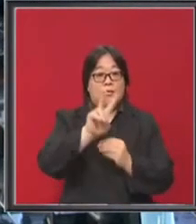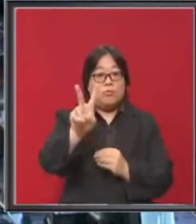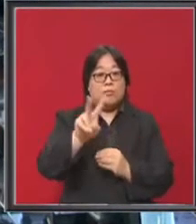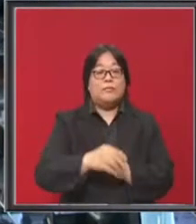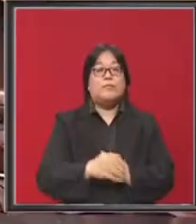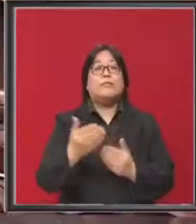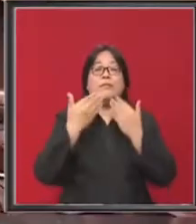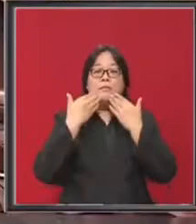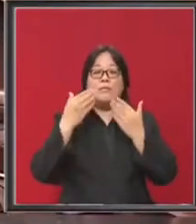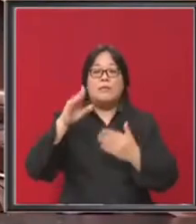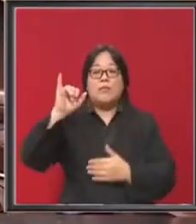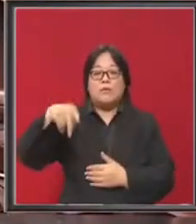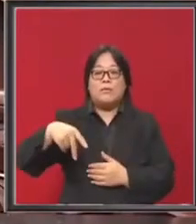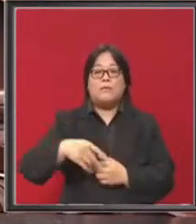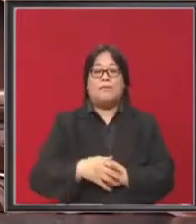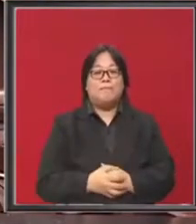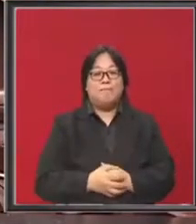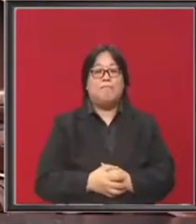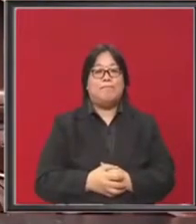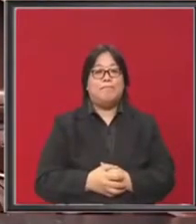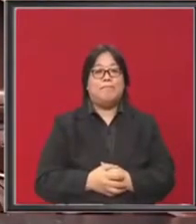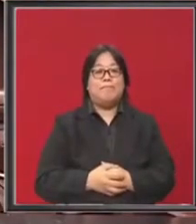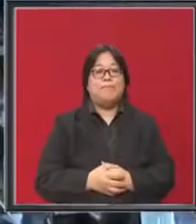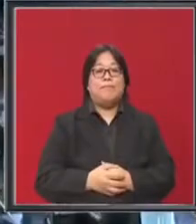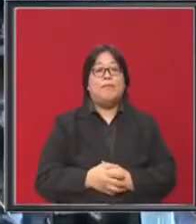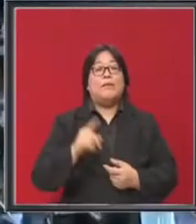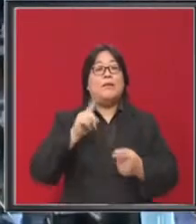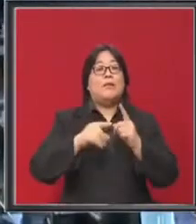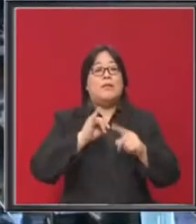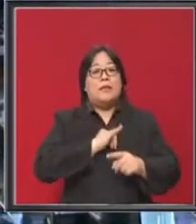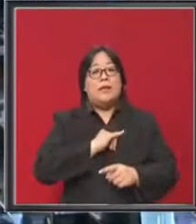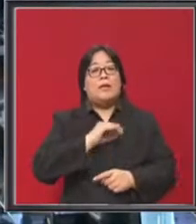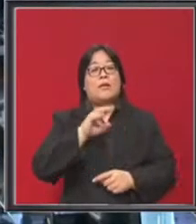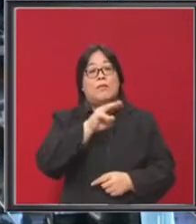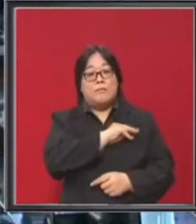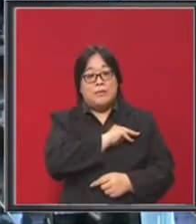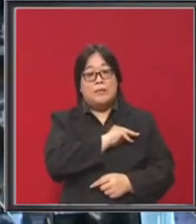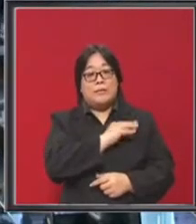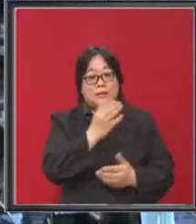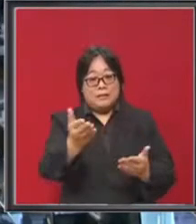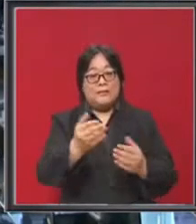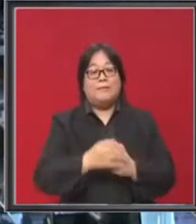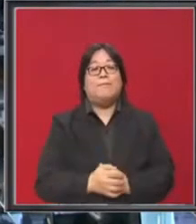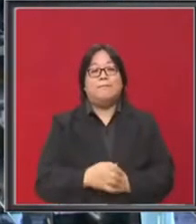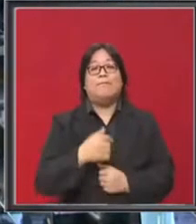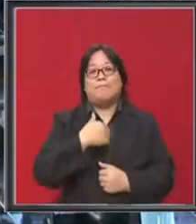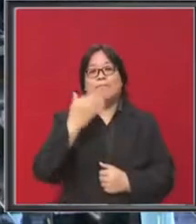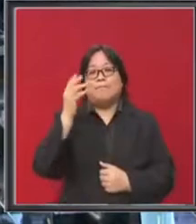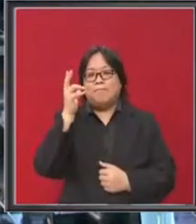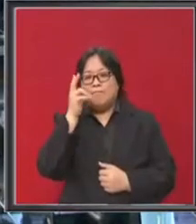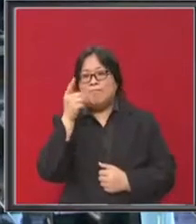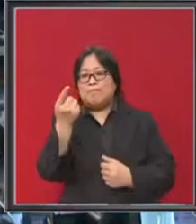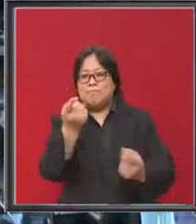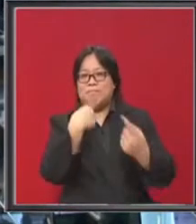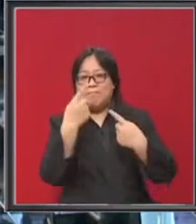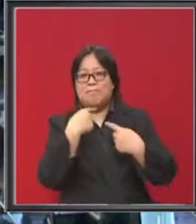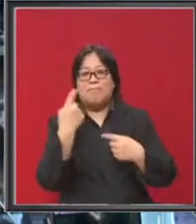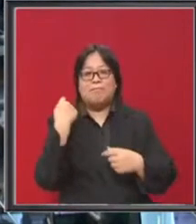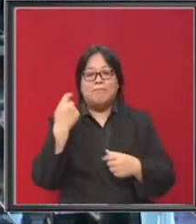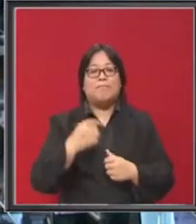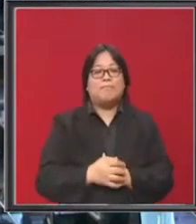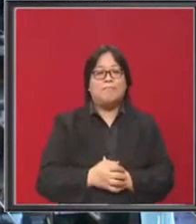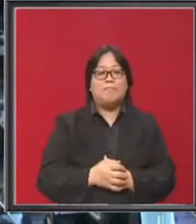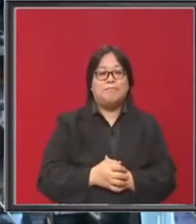Spike terima kasih Akan saya buah menteri saya mendengar jawaban Mbak pencipta di